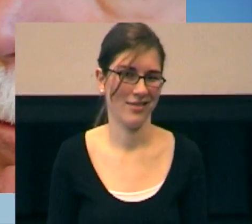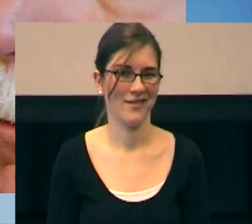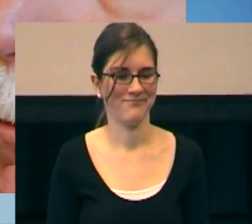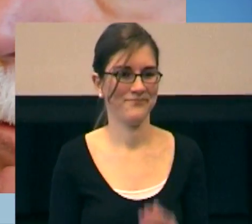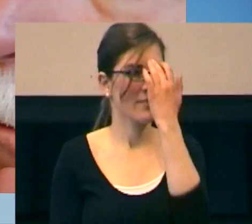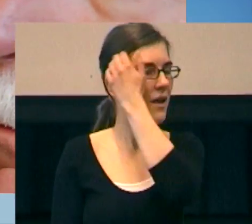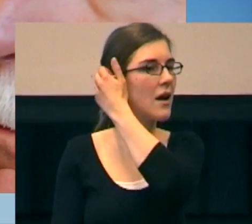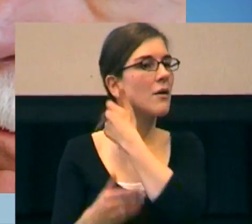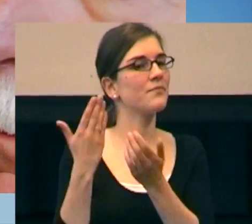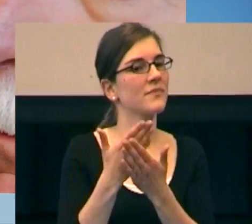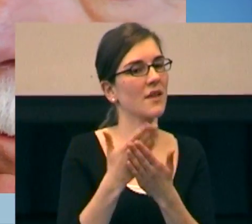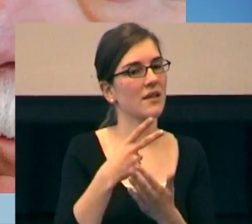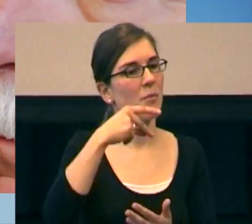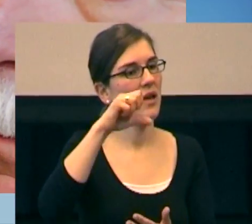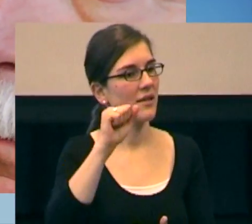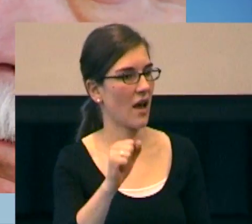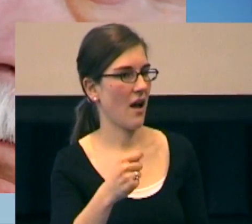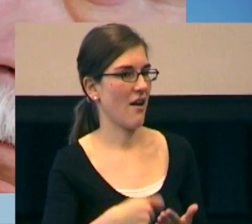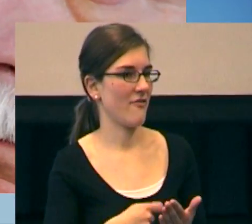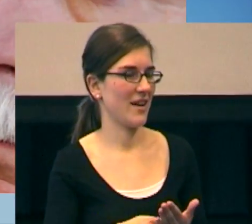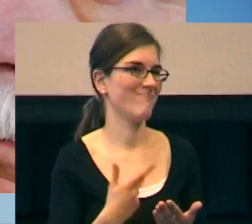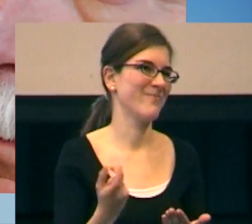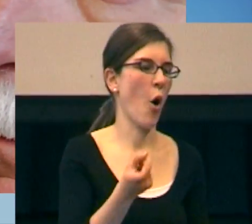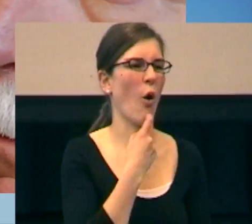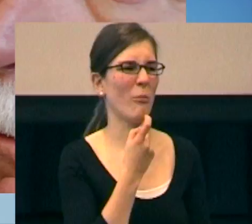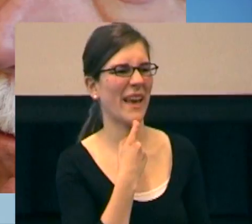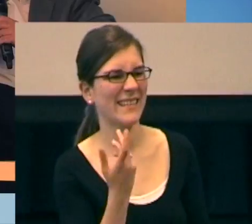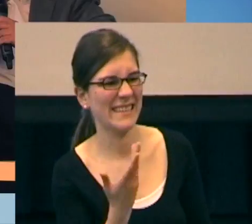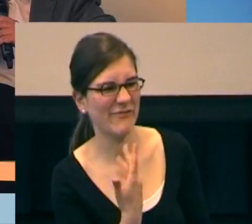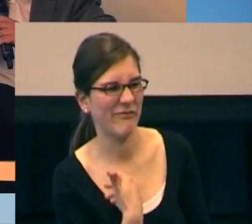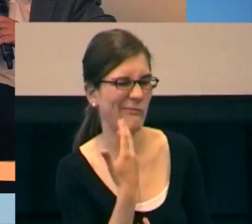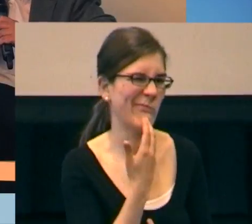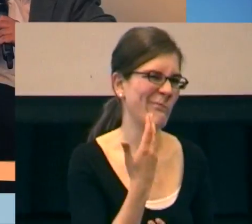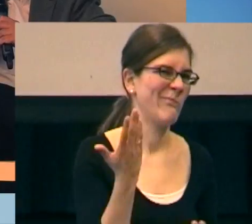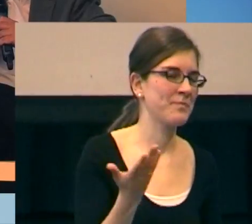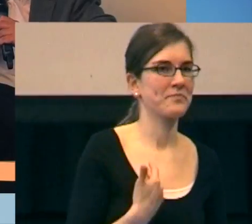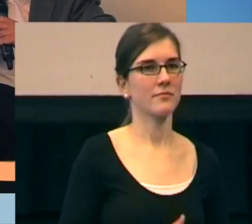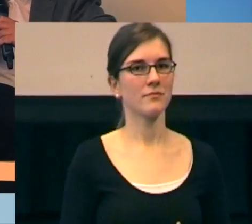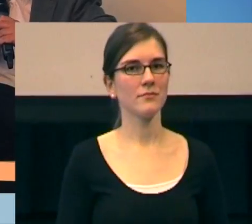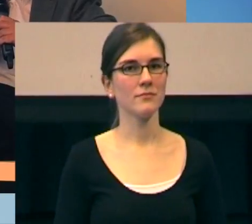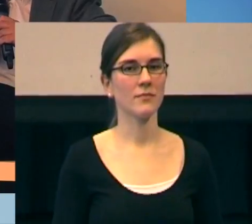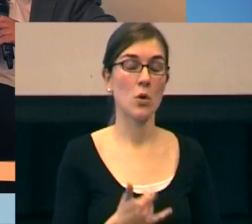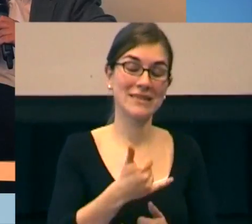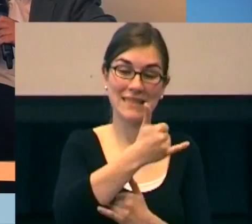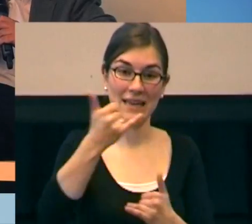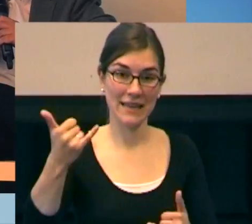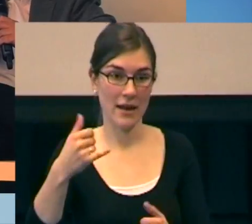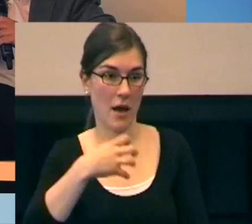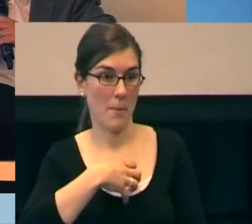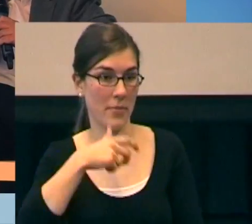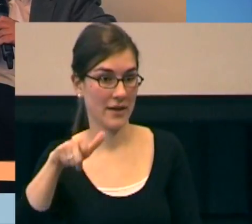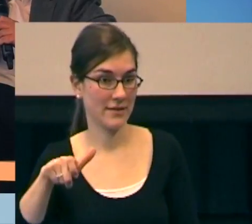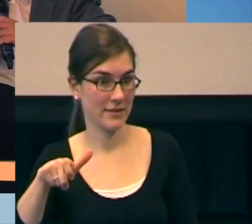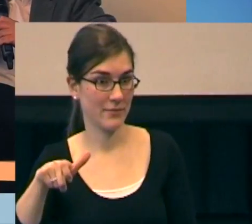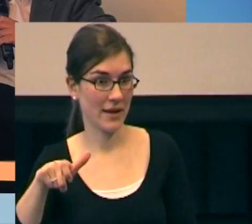von daher der PSA-Wert ist etwas relativ Objektives und der letzte Punkt noch nicht jeder Patient mit erhöhten PSA-Wert